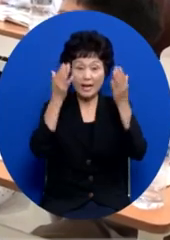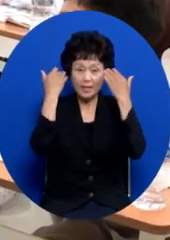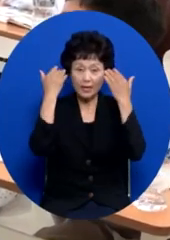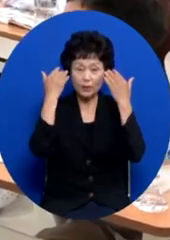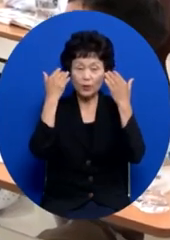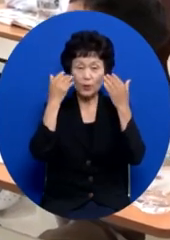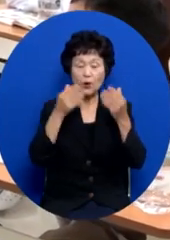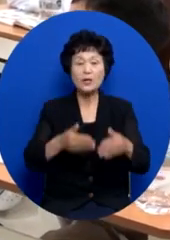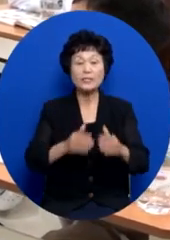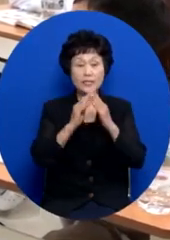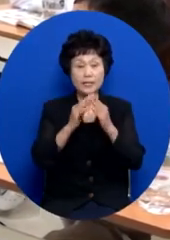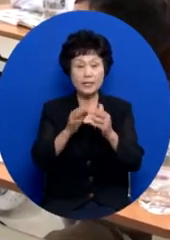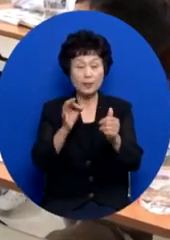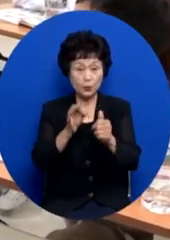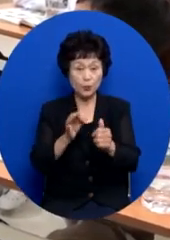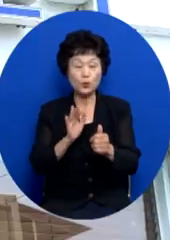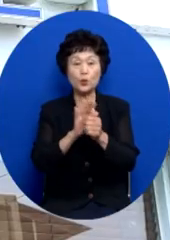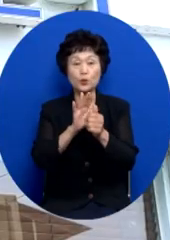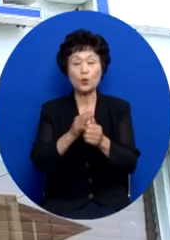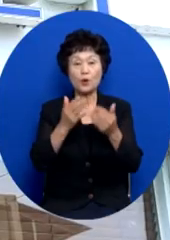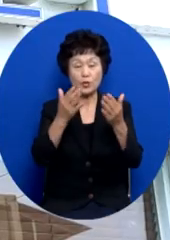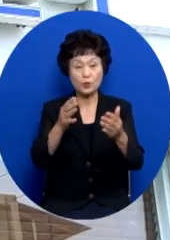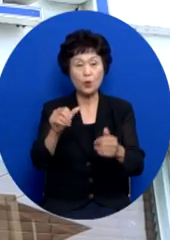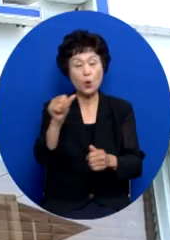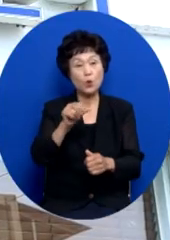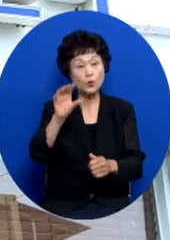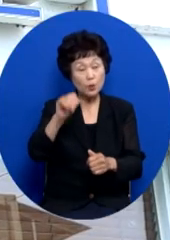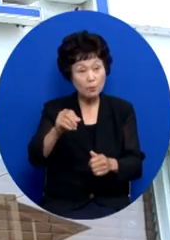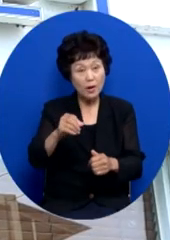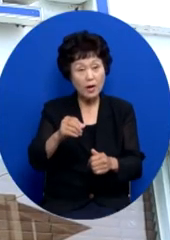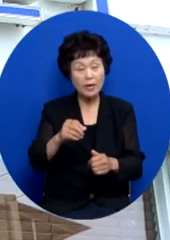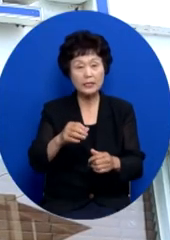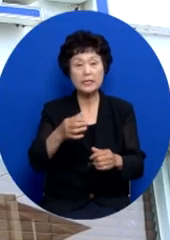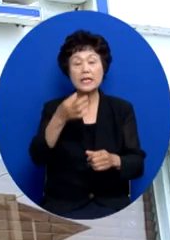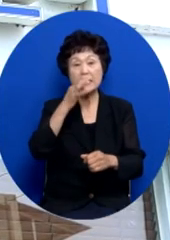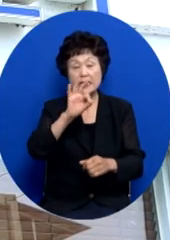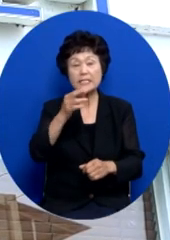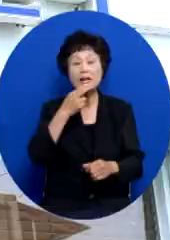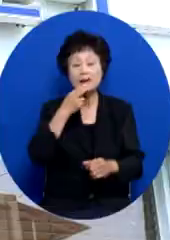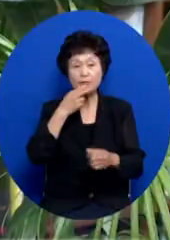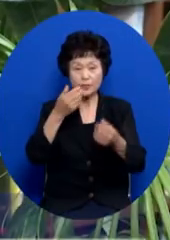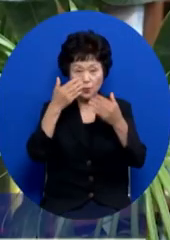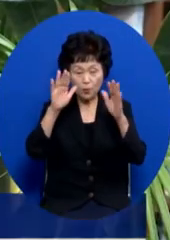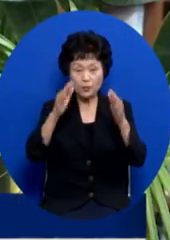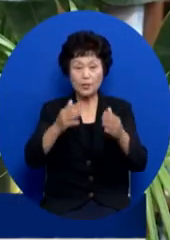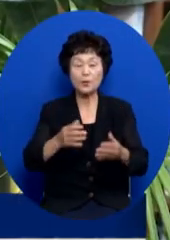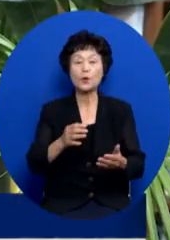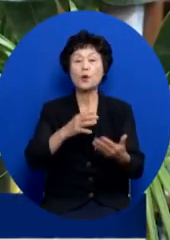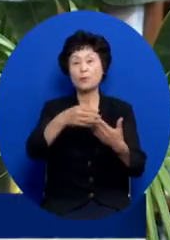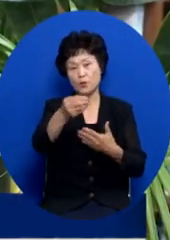2천만원 5년 후 기업 창업자금 5천만원 무이자 대출 사역을 진행하게 됩니다